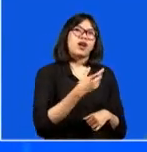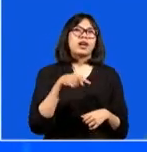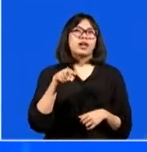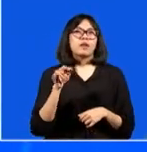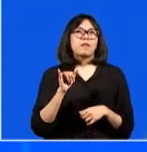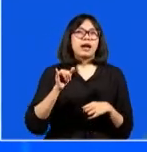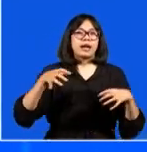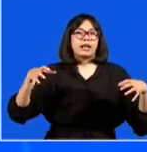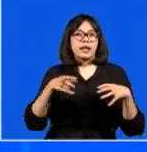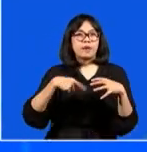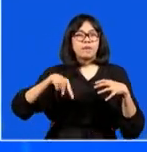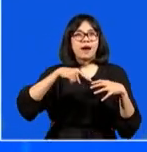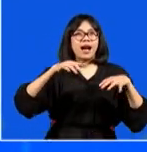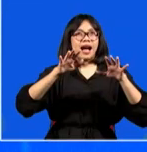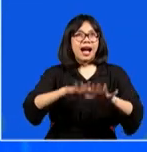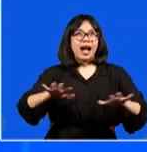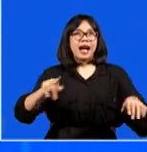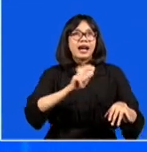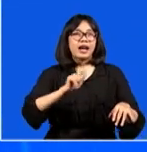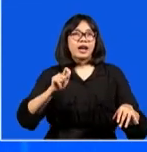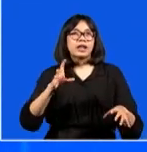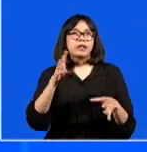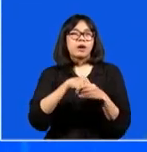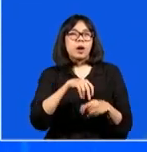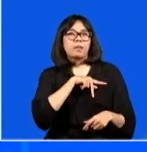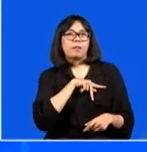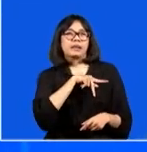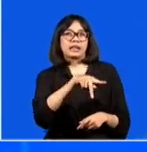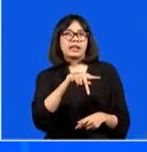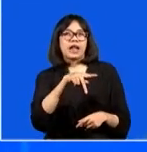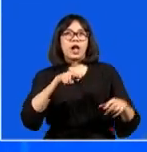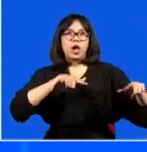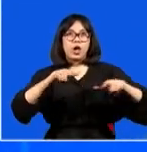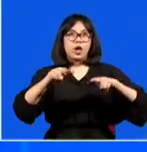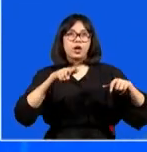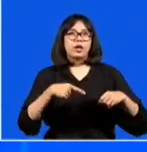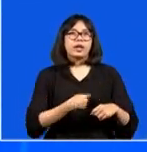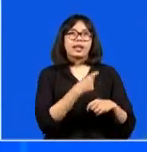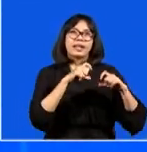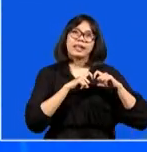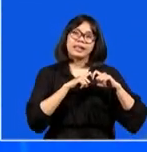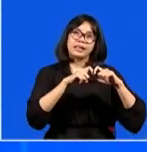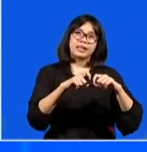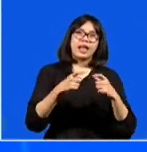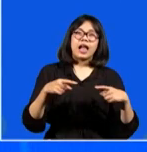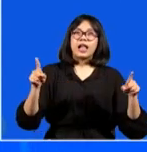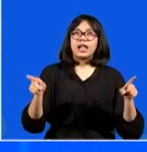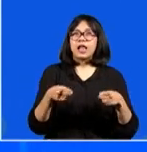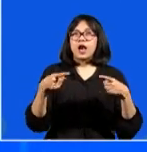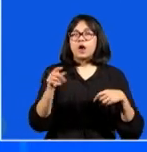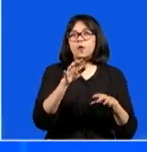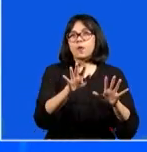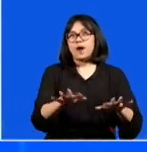perwakilan pelajar yang ternyata peserta lomba kita cinta lagu anak Indonesia atau